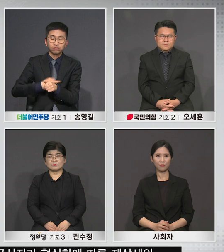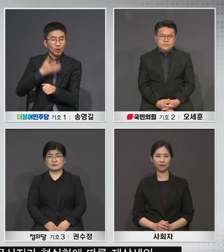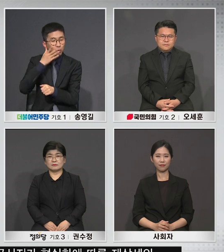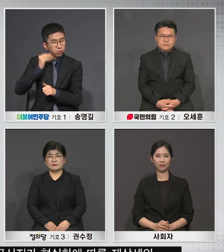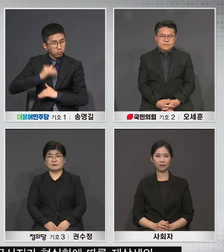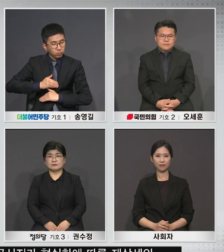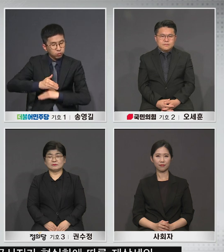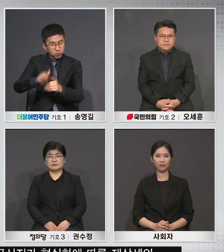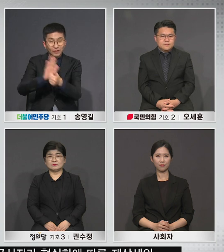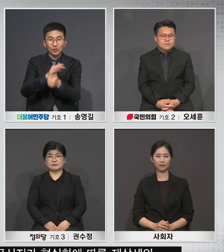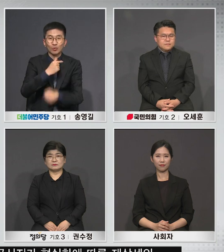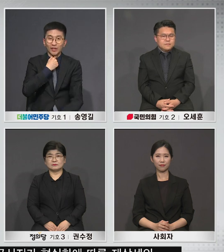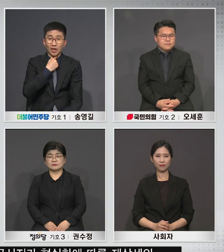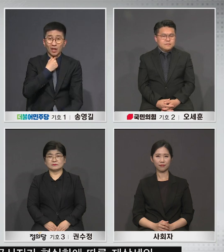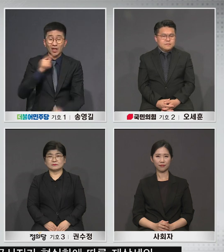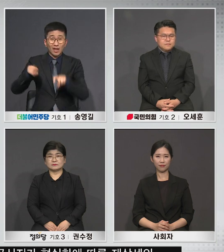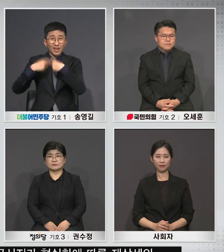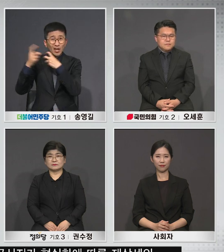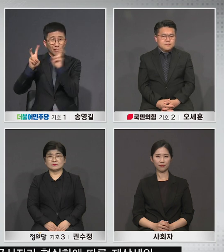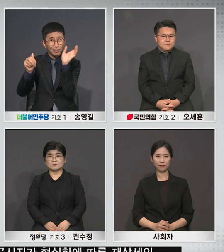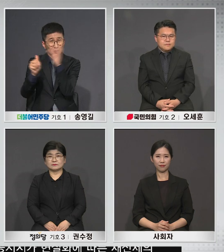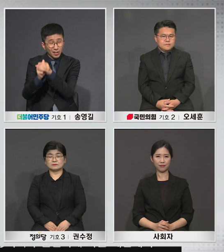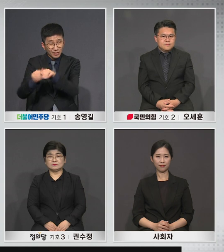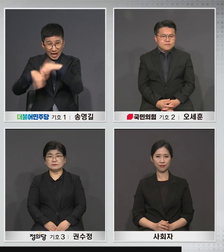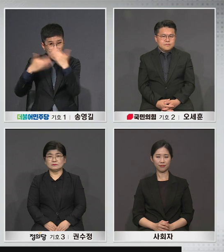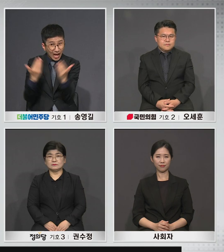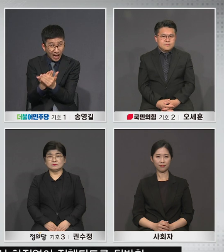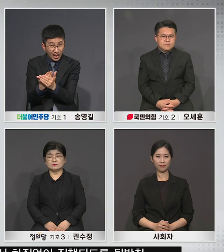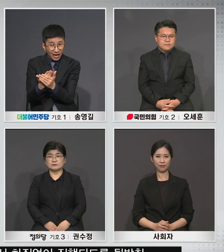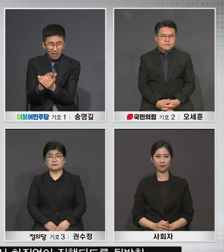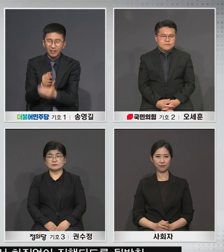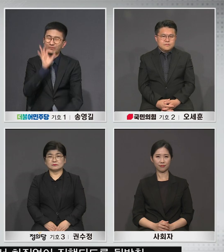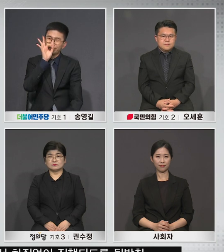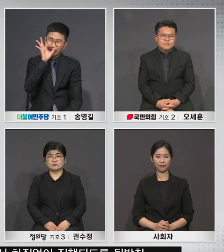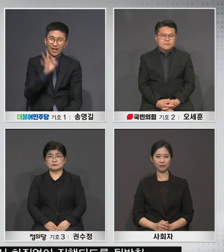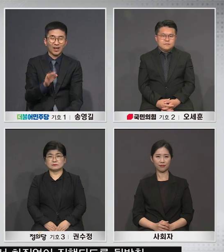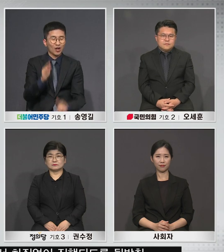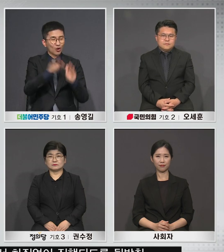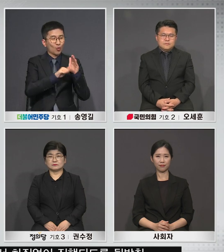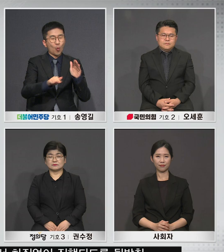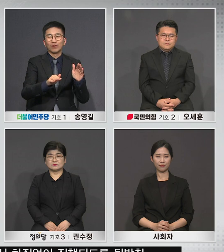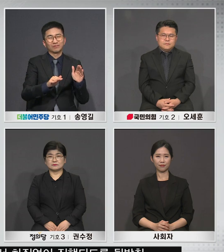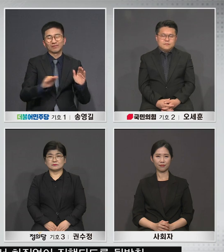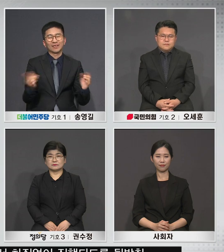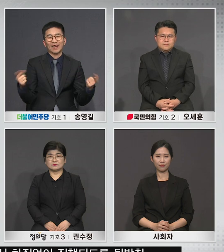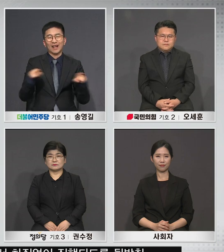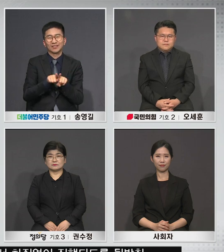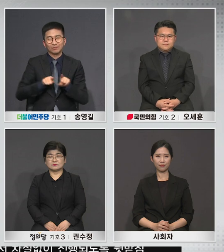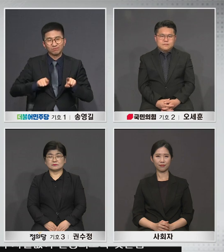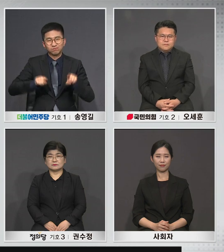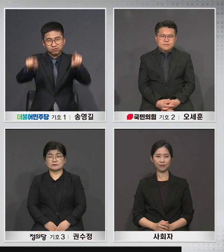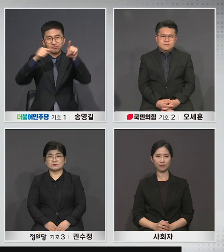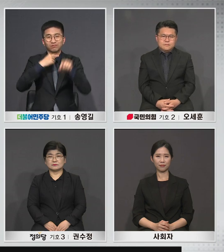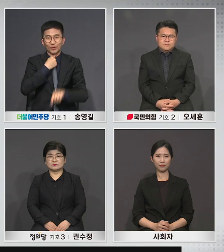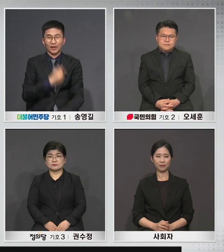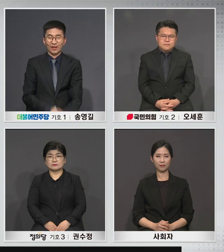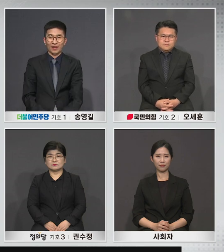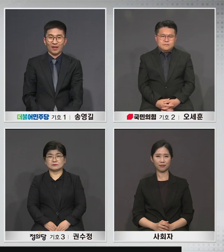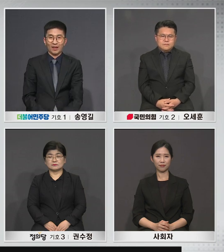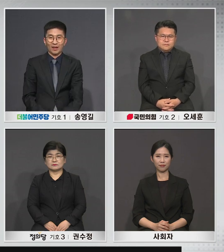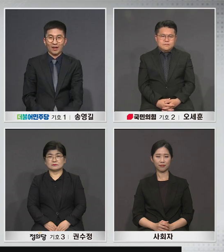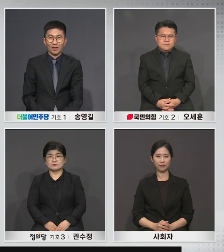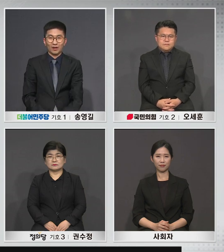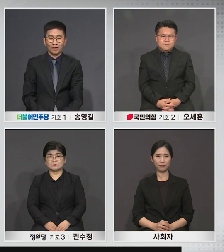민간에만 의존하면 차질이 발생할 수가 있습니다. 공공개발을 병행할 것입니다. 그리고 용종률 4종을 만들어서